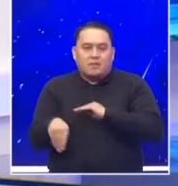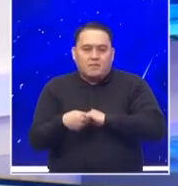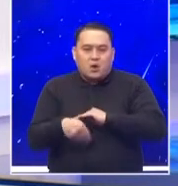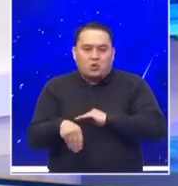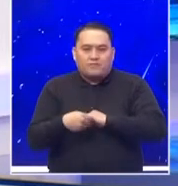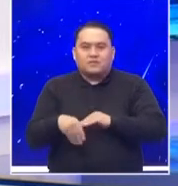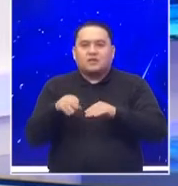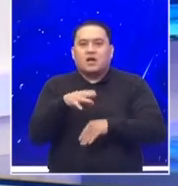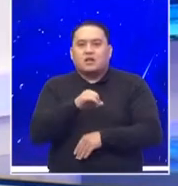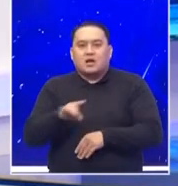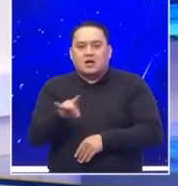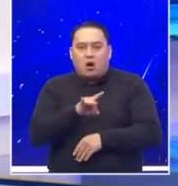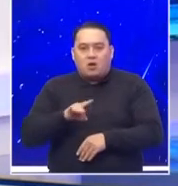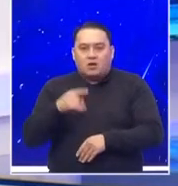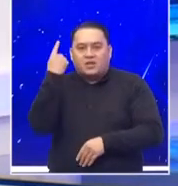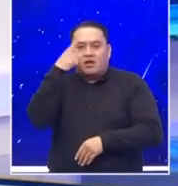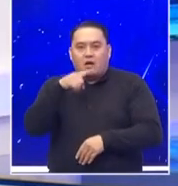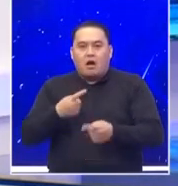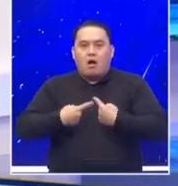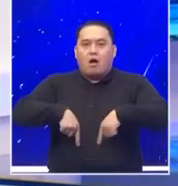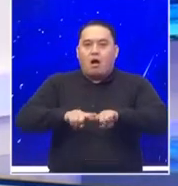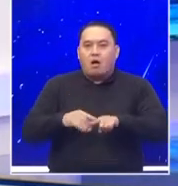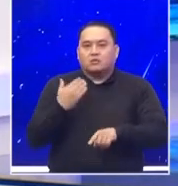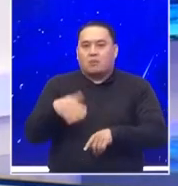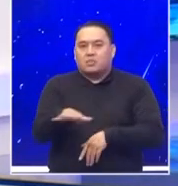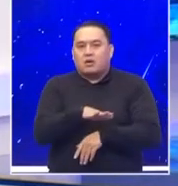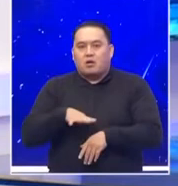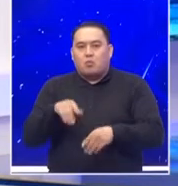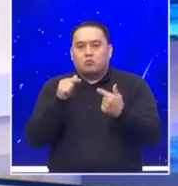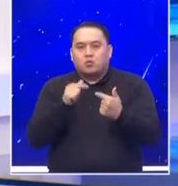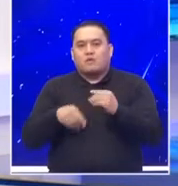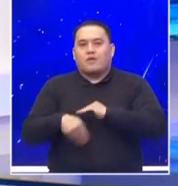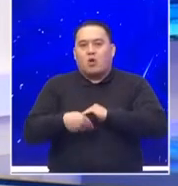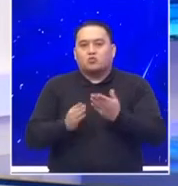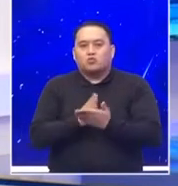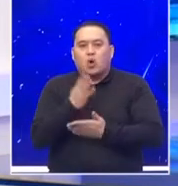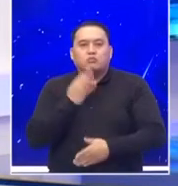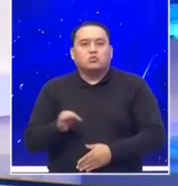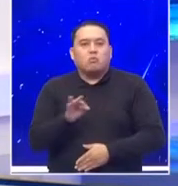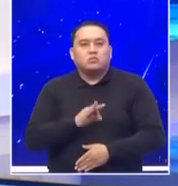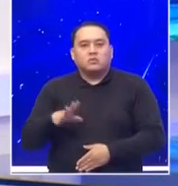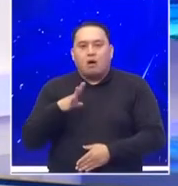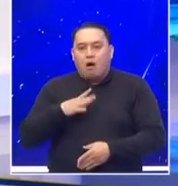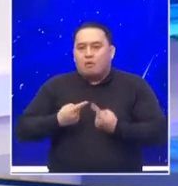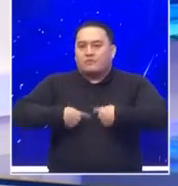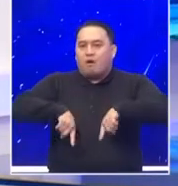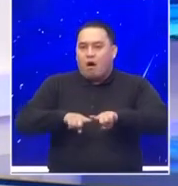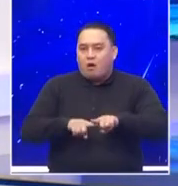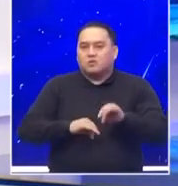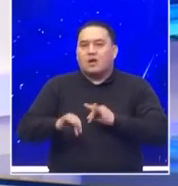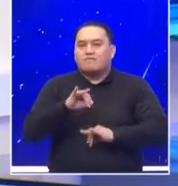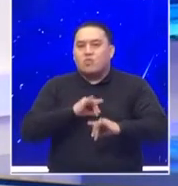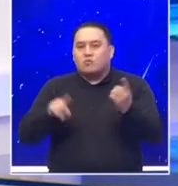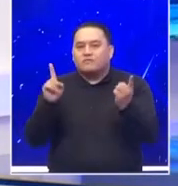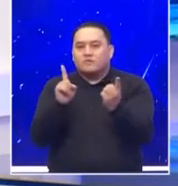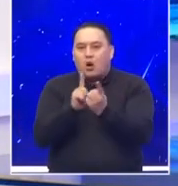в талгарском районе по инициативе адиля мукашева на площадке антикоррупционной службы алматинской области организовали диалоговую